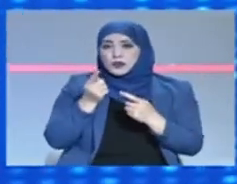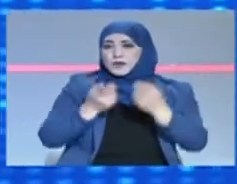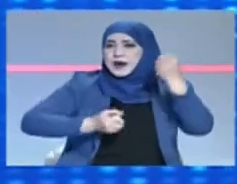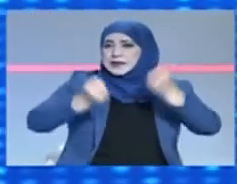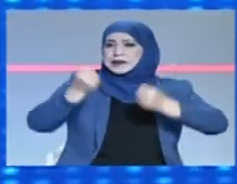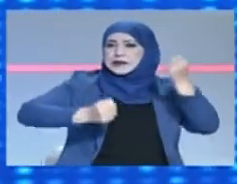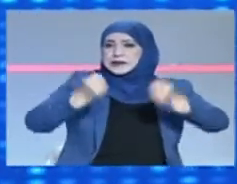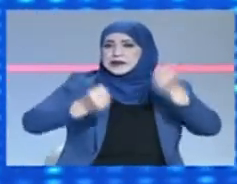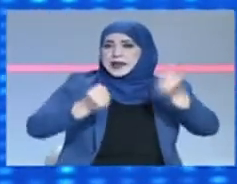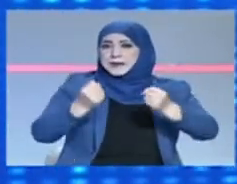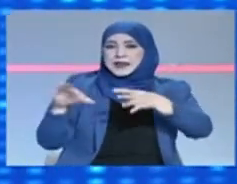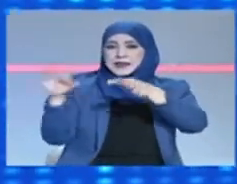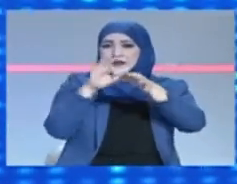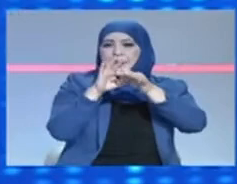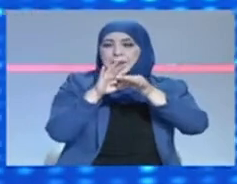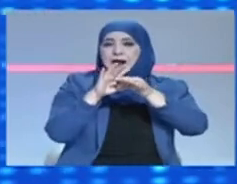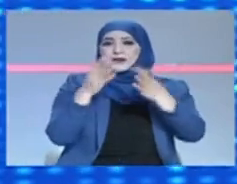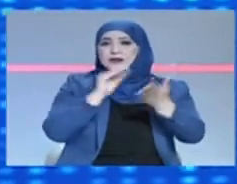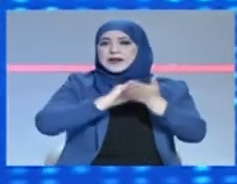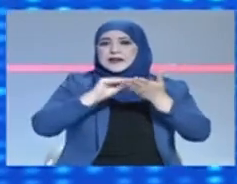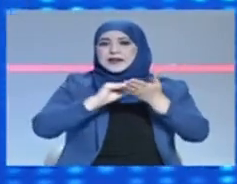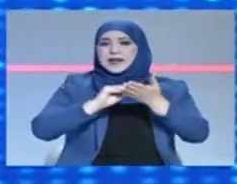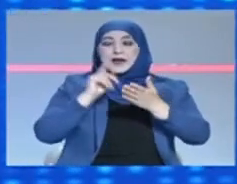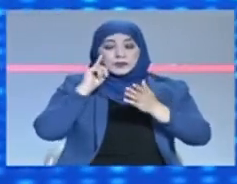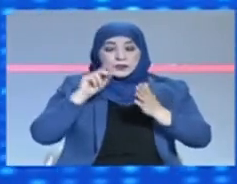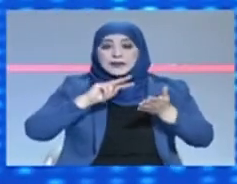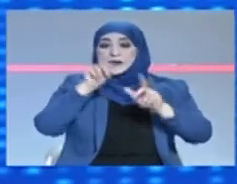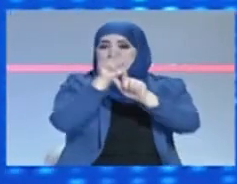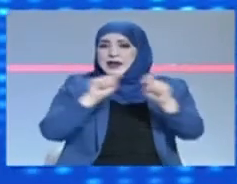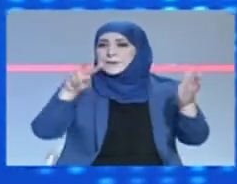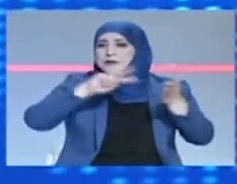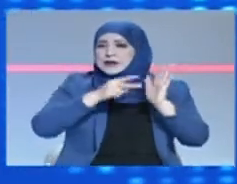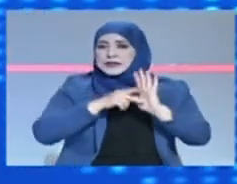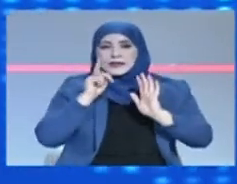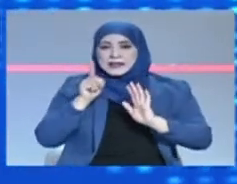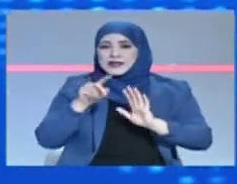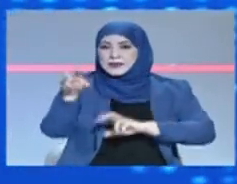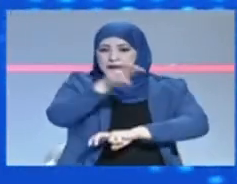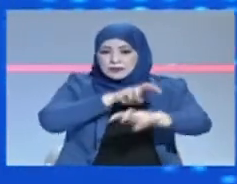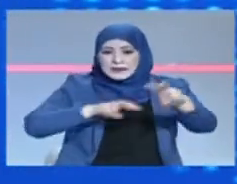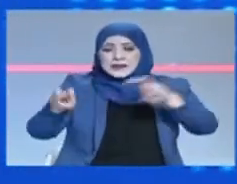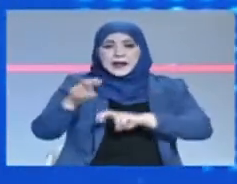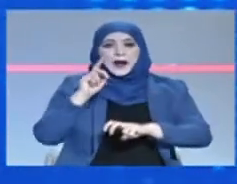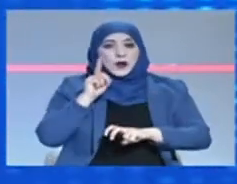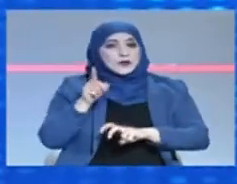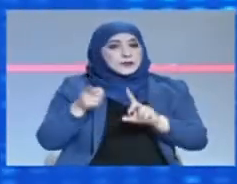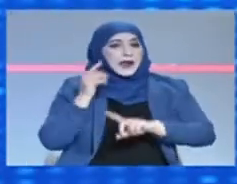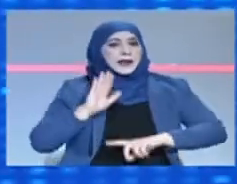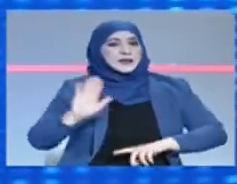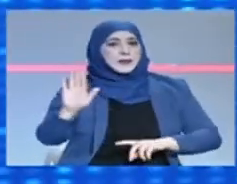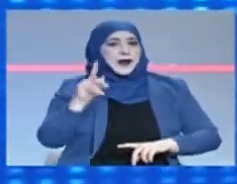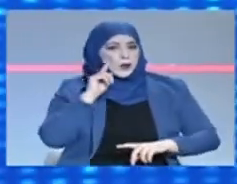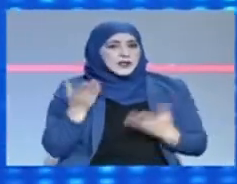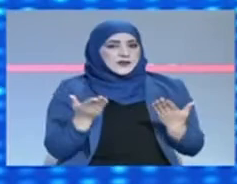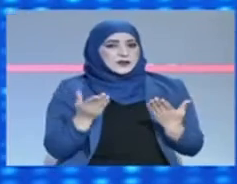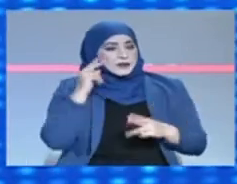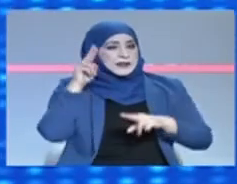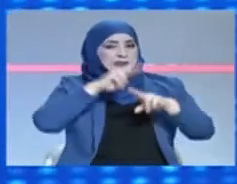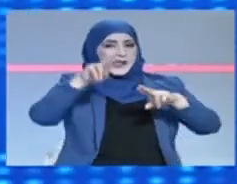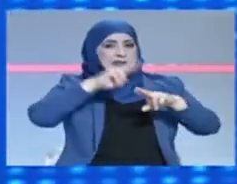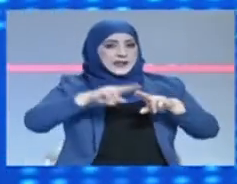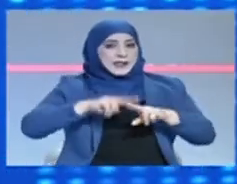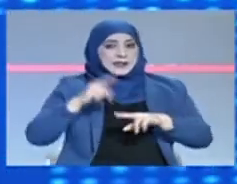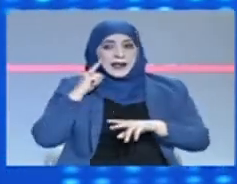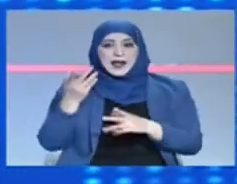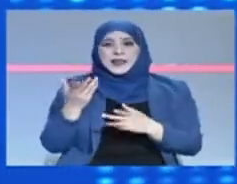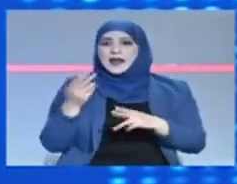السيارات والعربات الإدارية بقواعد وقوانين الجولان الخاصة بها، وذلك في مسعى لتحسين حوكمة